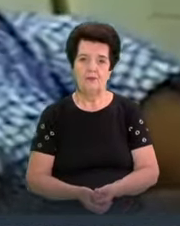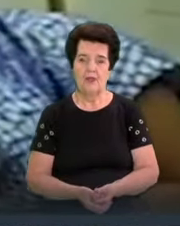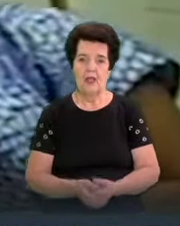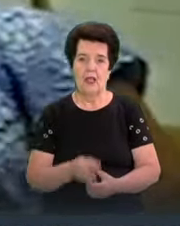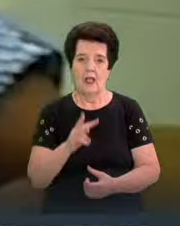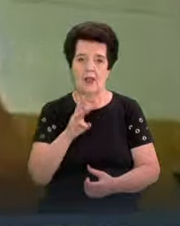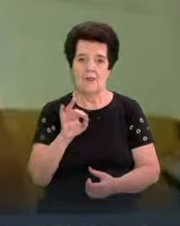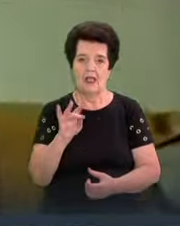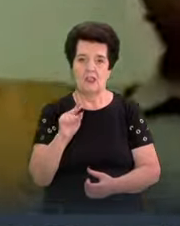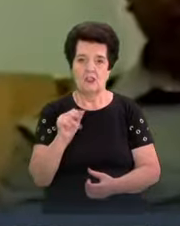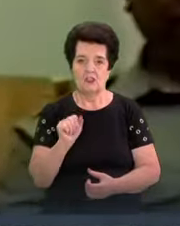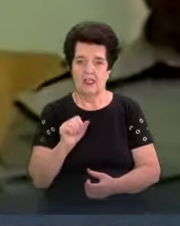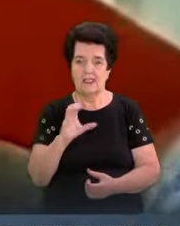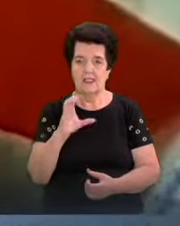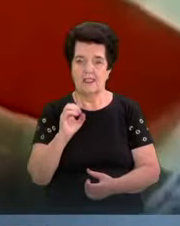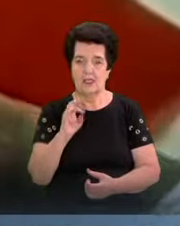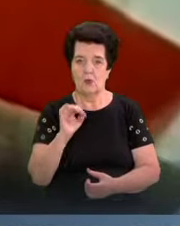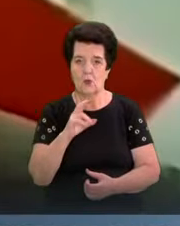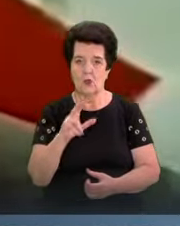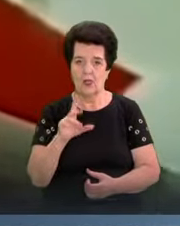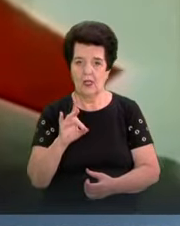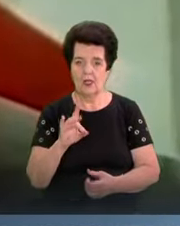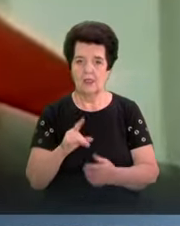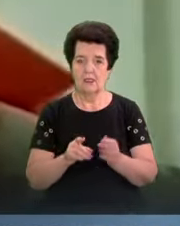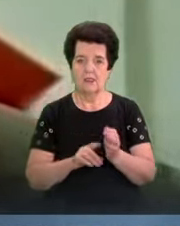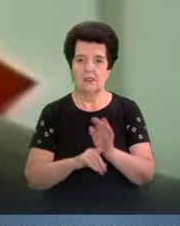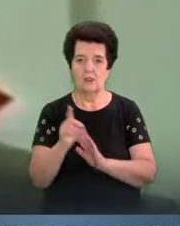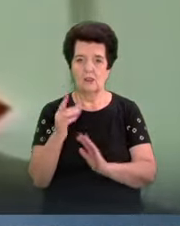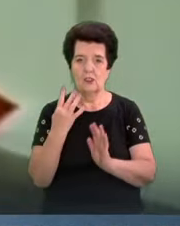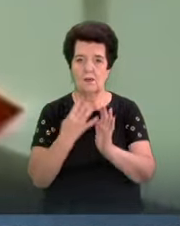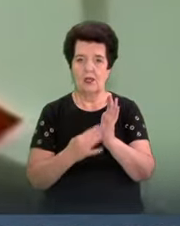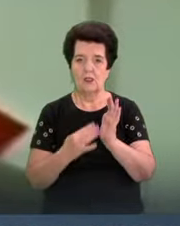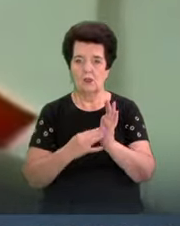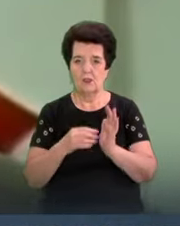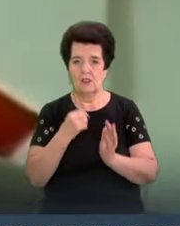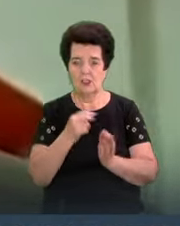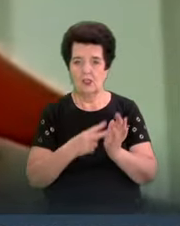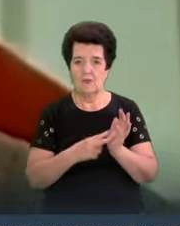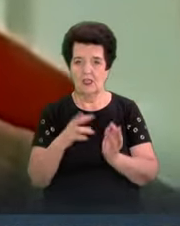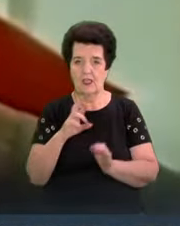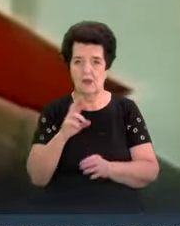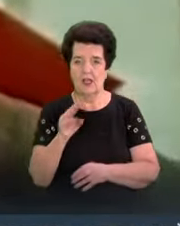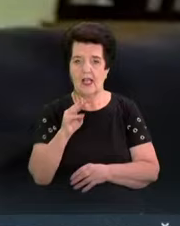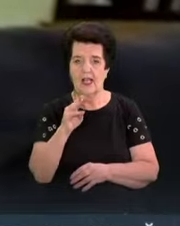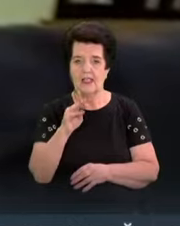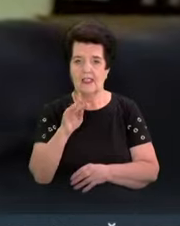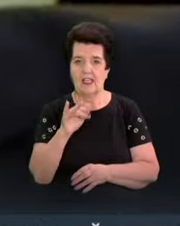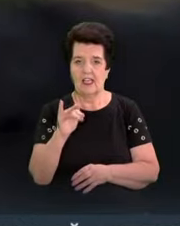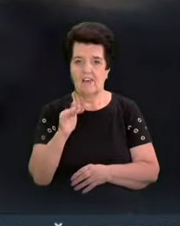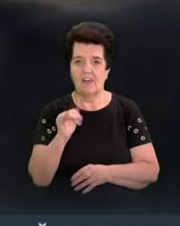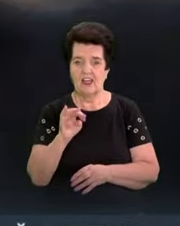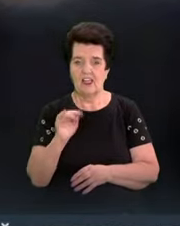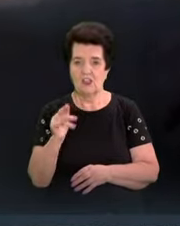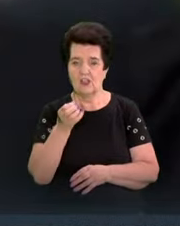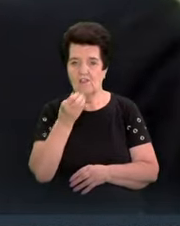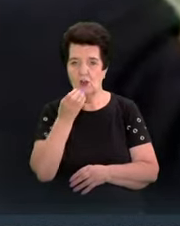Mircea Snegur s-a născut pe 17 ianuarie 1940 în satul Trifănești, raionul Florești.